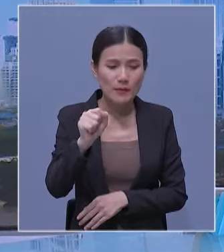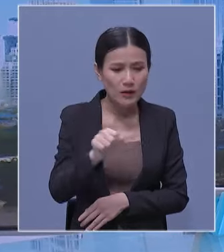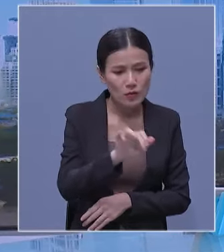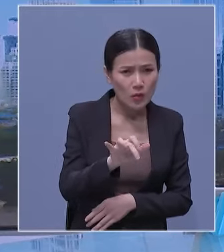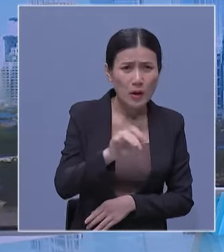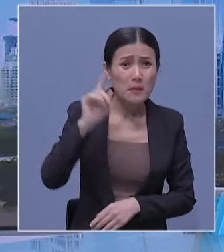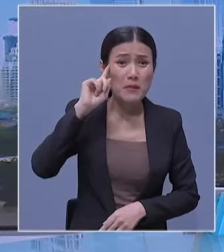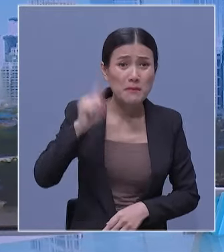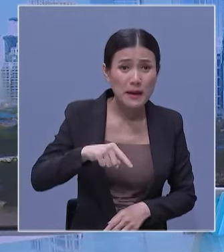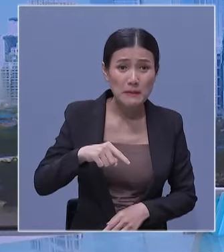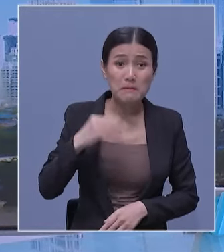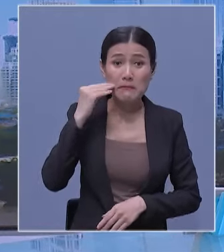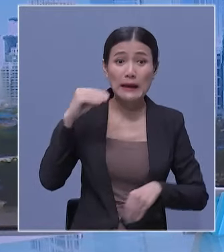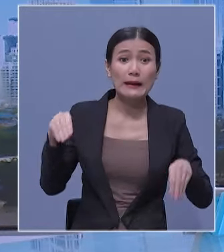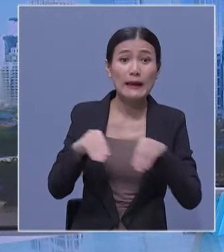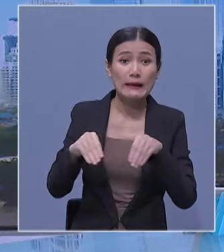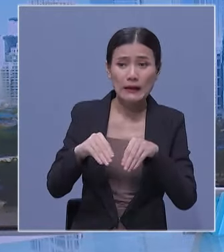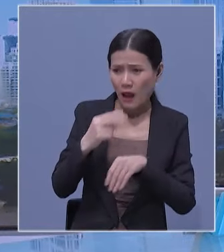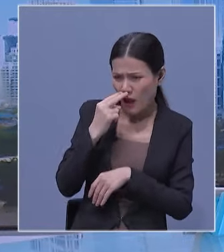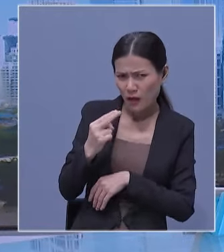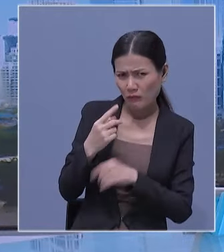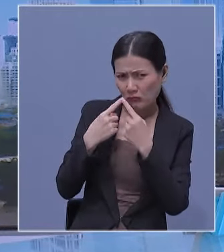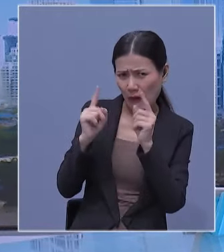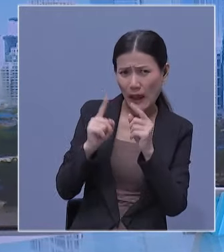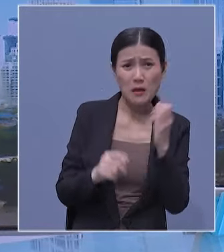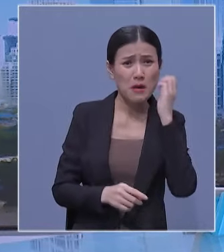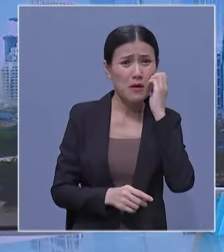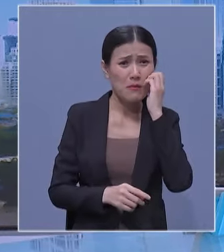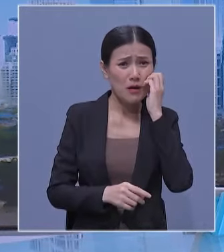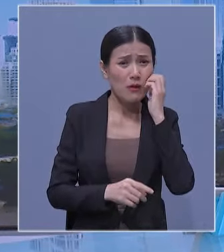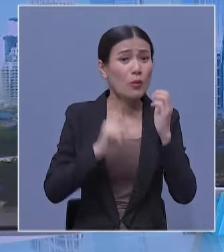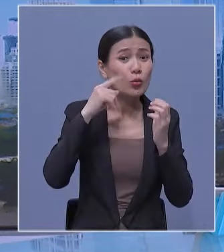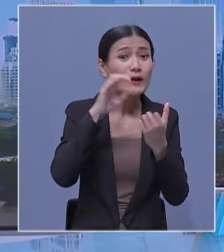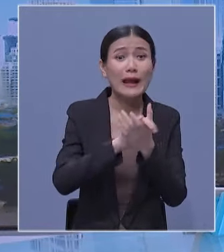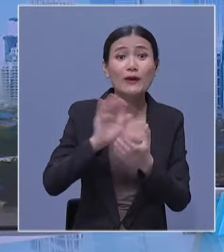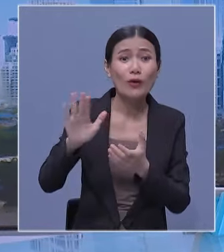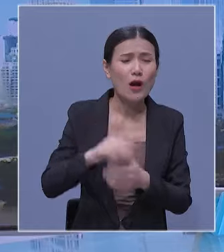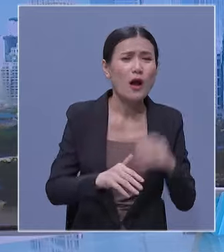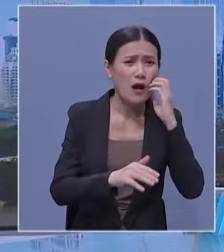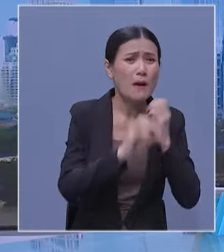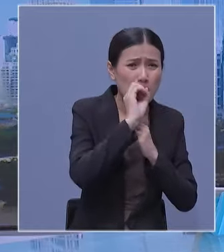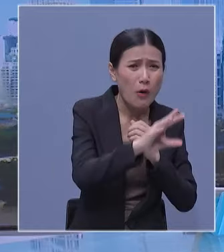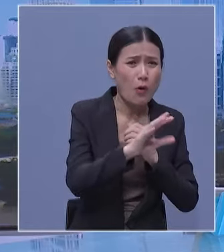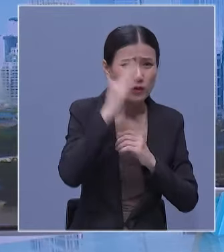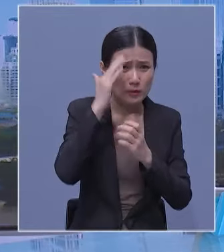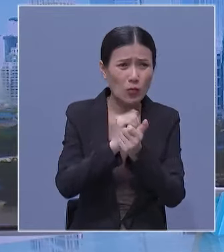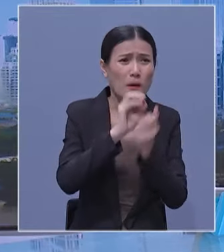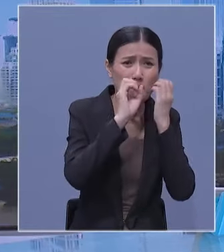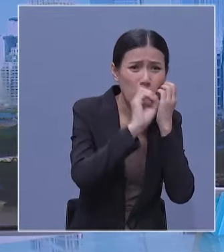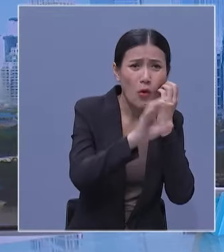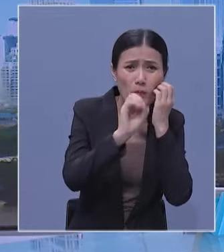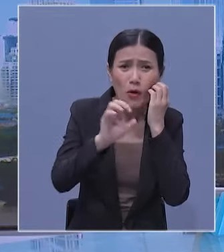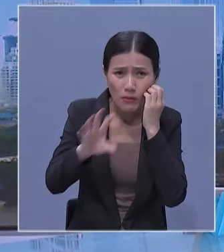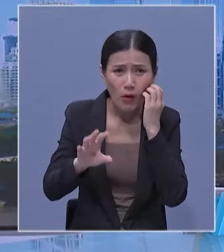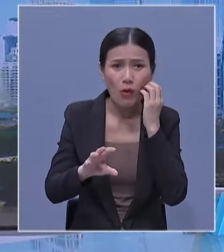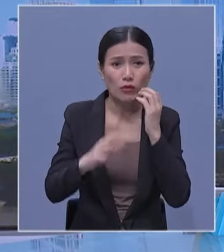ปกติเข้าโทรแจ้งภรรยาแจ้งครอบครัวแจ้งตำรวจด้วยบอกให้มาช่วยกันห้ามหน่อยเมื่อตำรวจมาถึงคุณลุงทำยังไง